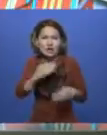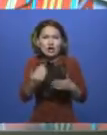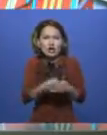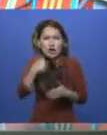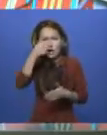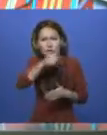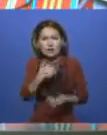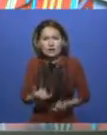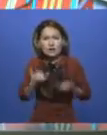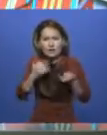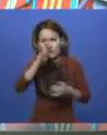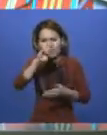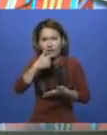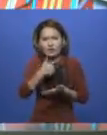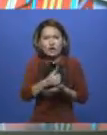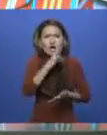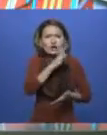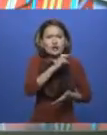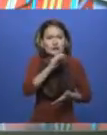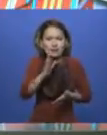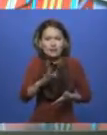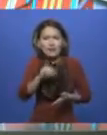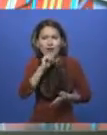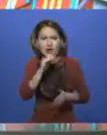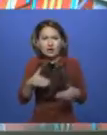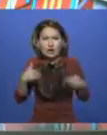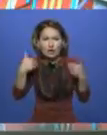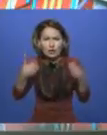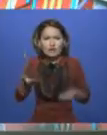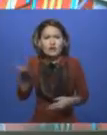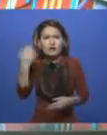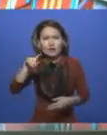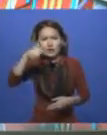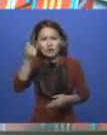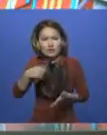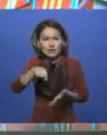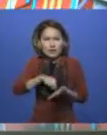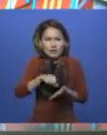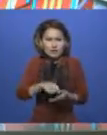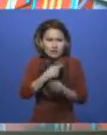қарсаңында президенттің атынан құттықтау хатын алған қарияның қуанышымен осы өңірдегі тілшімізде бөлісіп қайтты.